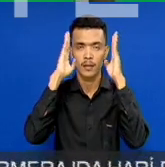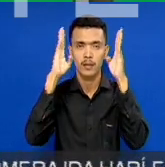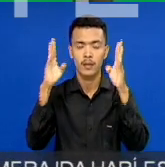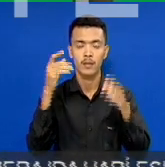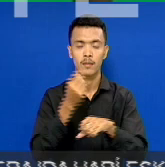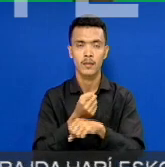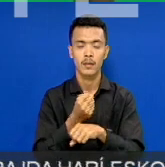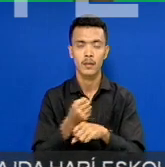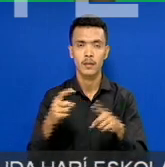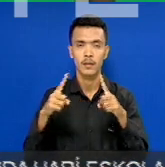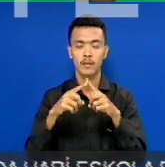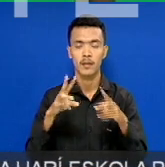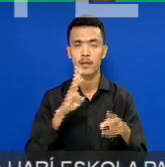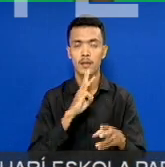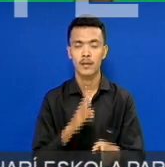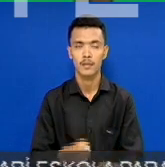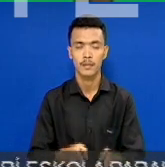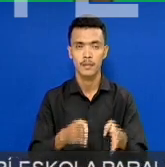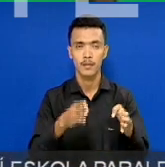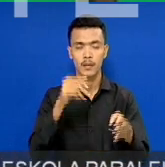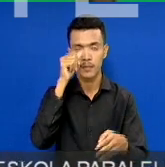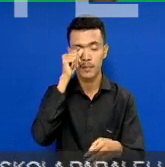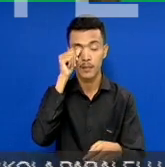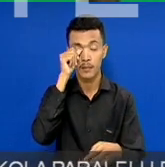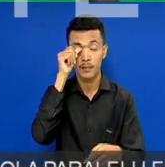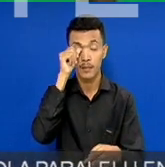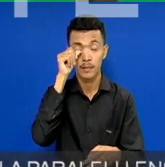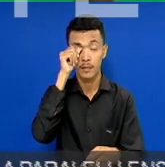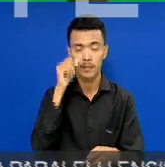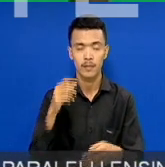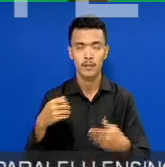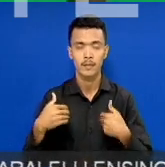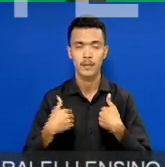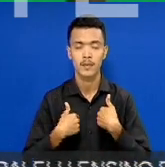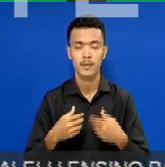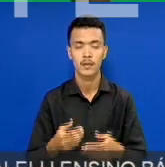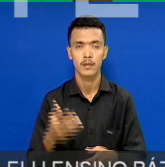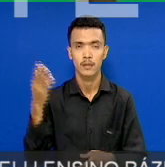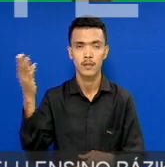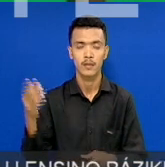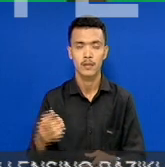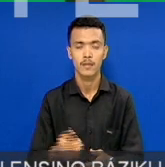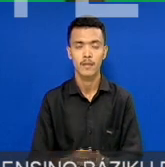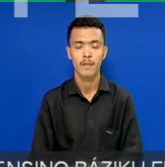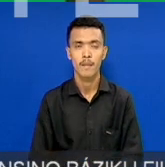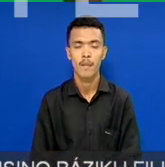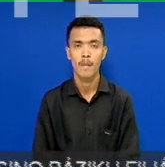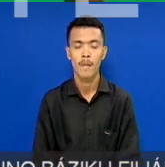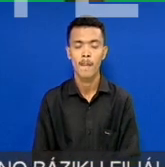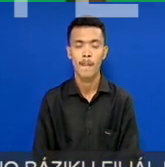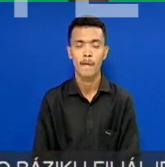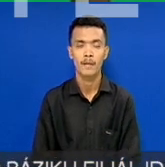iha irigasyon ni ba nisan irigasyon phone ida iha gesoro na niya mo iba agor aseler hela iha